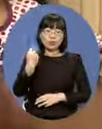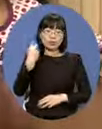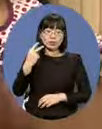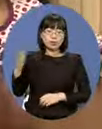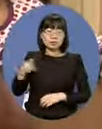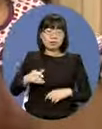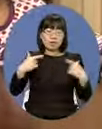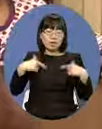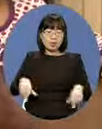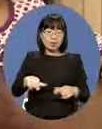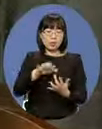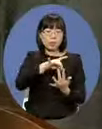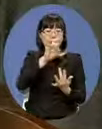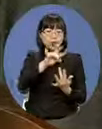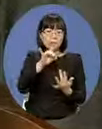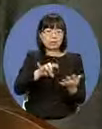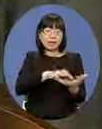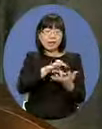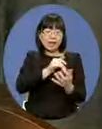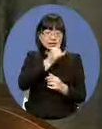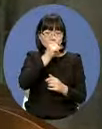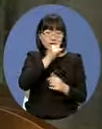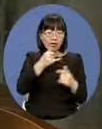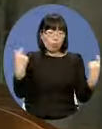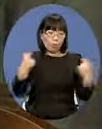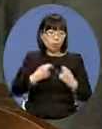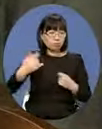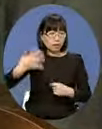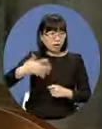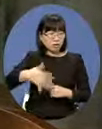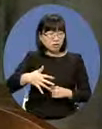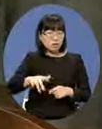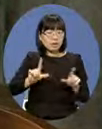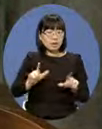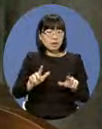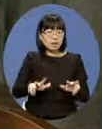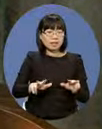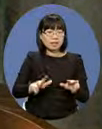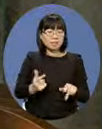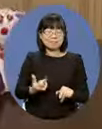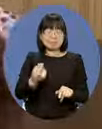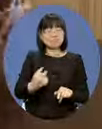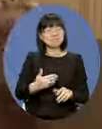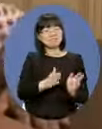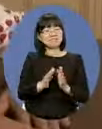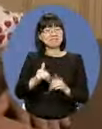원피스 고르느라 난리치더니 여태 옷도 안 입고 있었어? 얼른 가서 준비해.